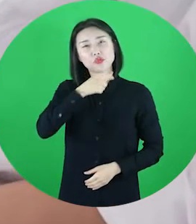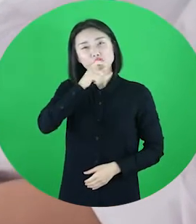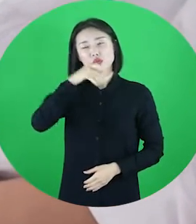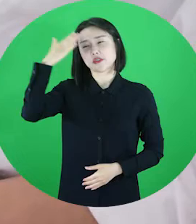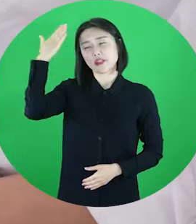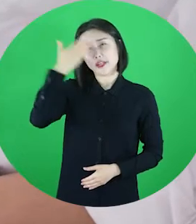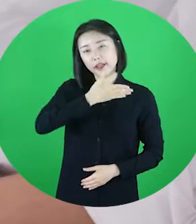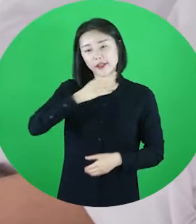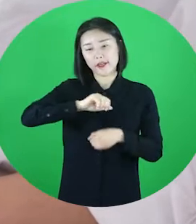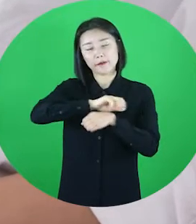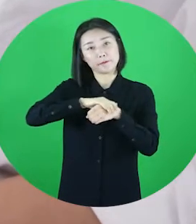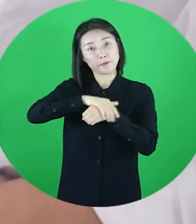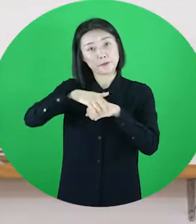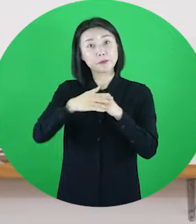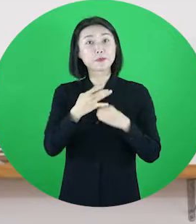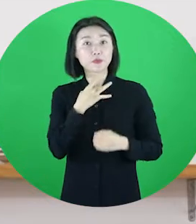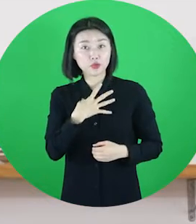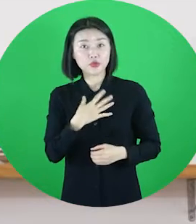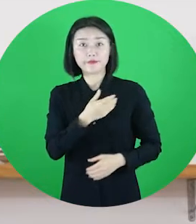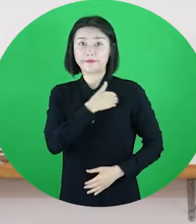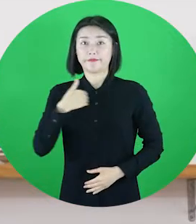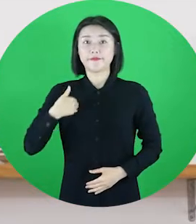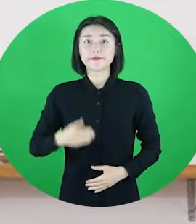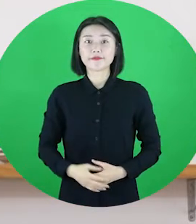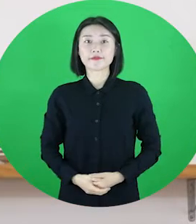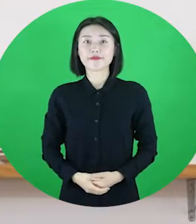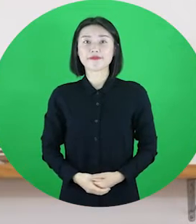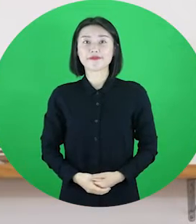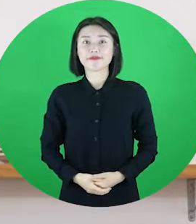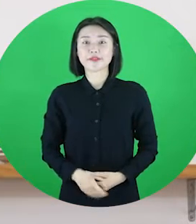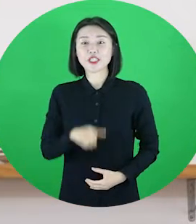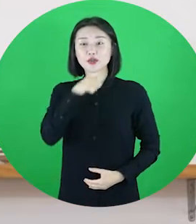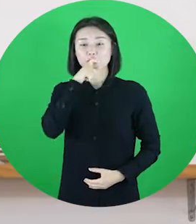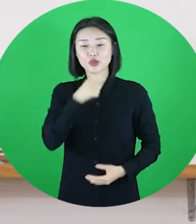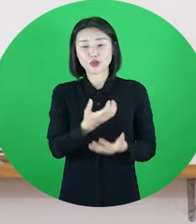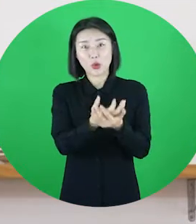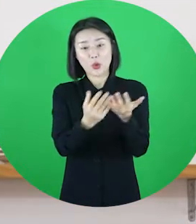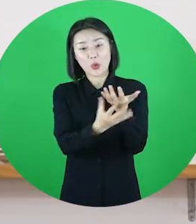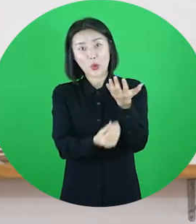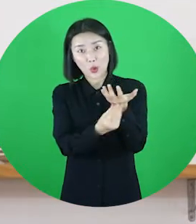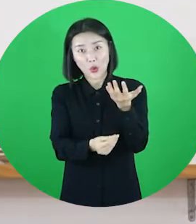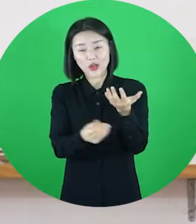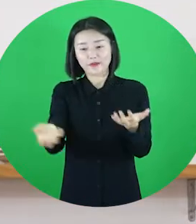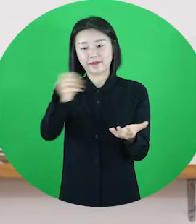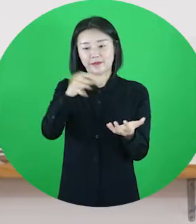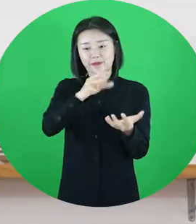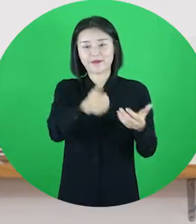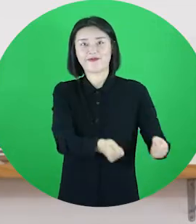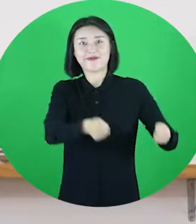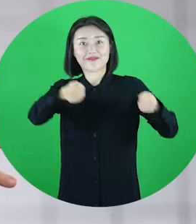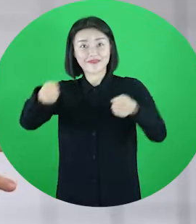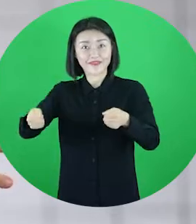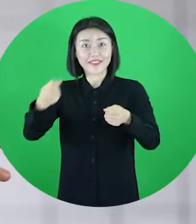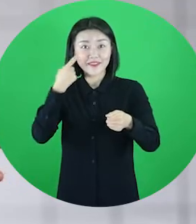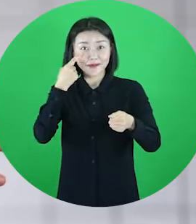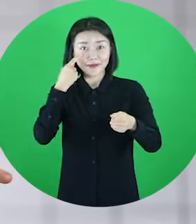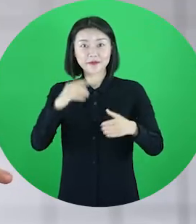씻어 오도록 하겠습니다. 그러면 채반을 들고 가서 씻어 올까요?